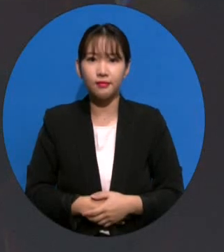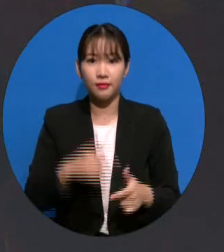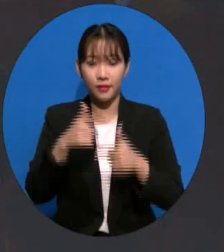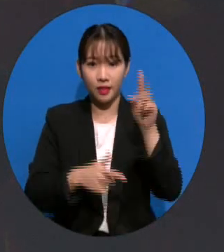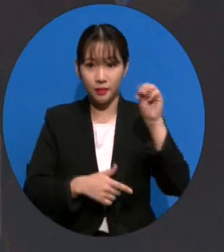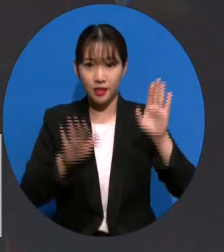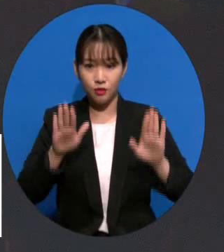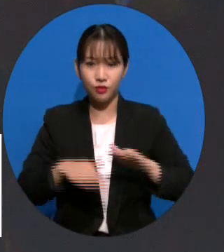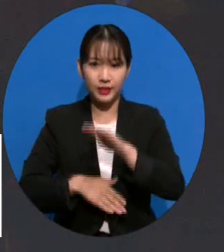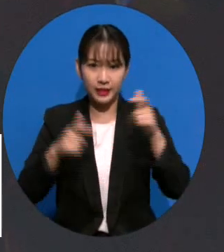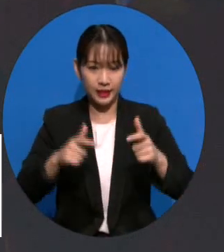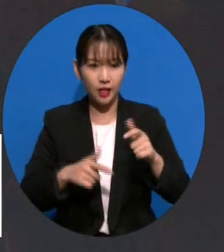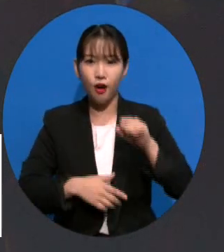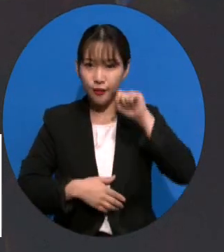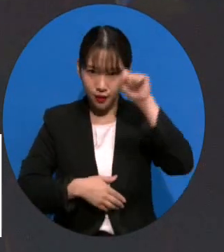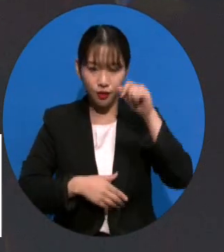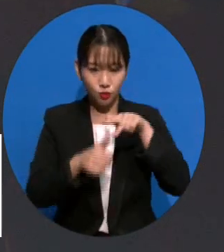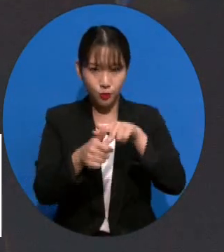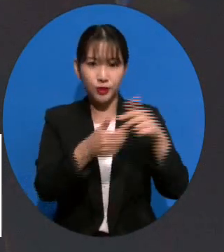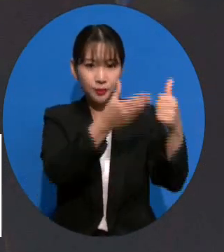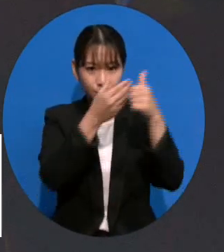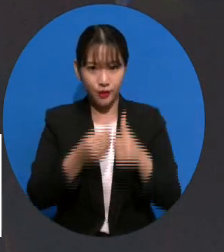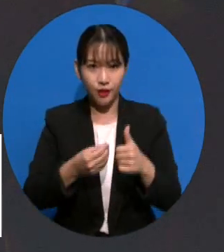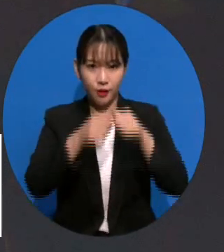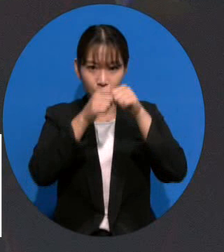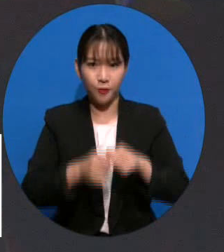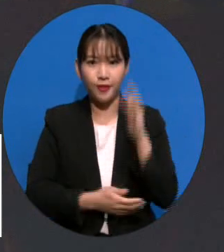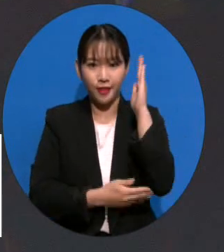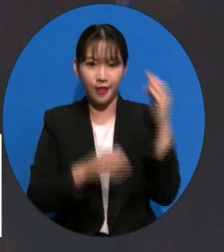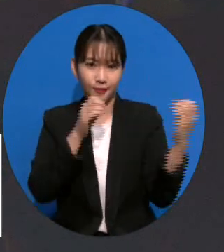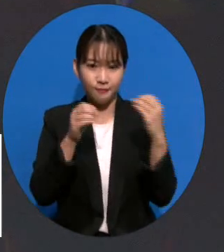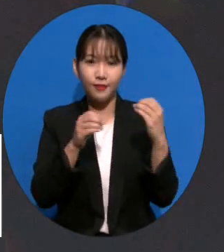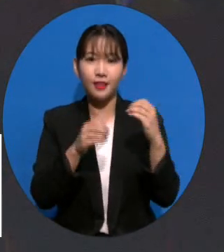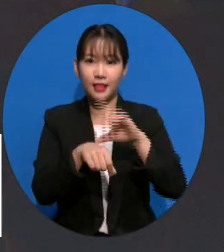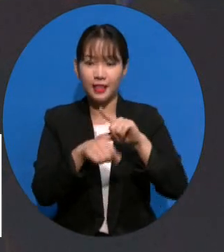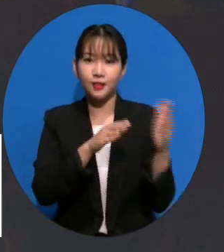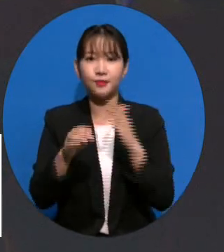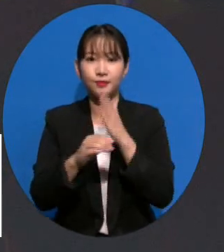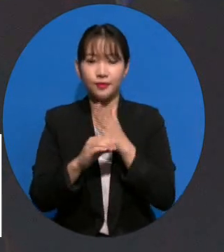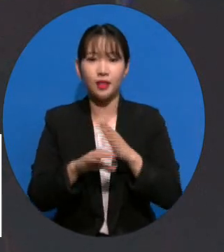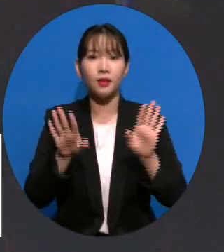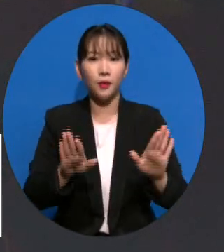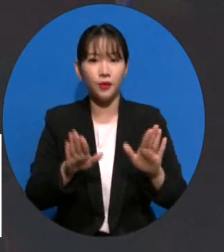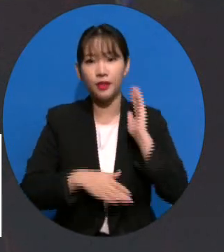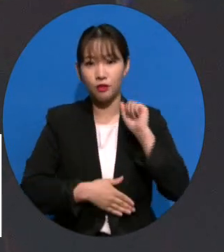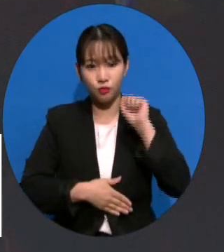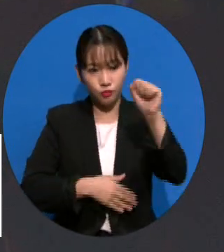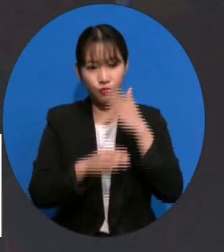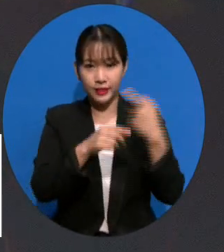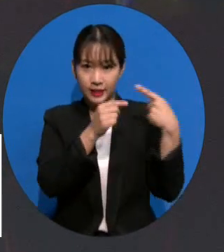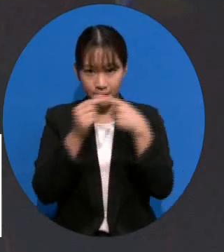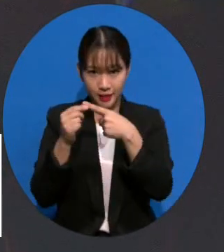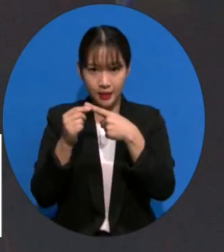목포 MBC에서는 우리 지역을 잡고 있는 대선 후보들을 스튜디오로 초청해 자세한 이야기를 나눠보는 시간 마련하고 있습니다. 오늘은 대선 후보들 가운데